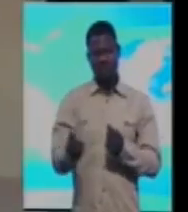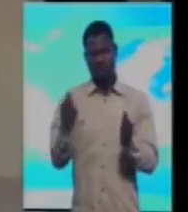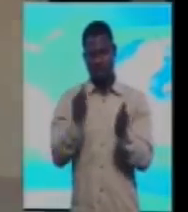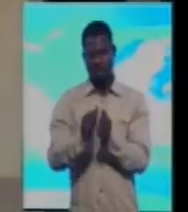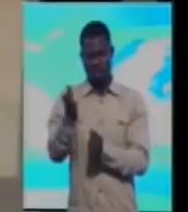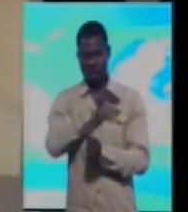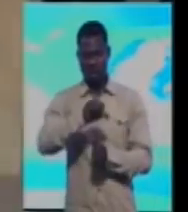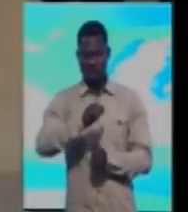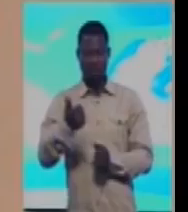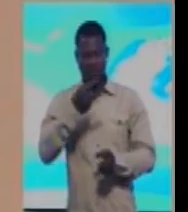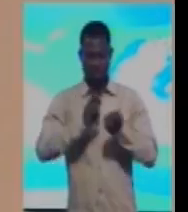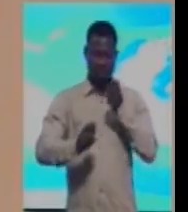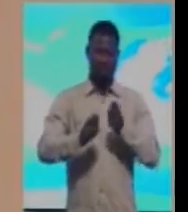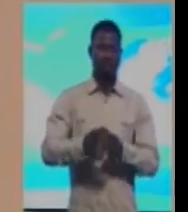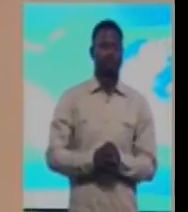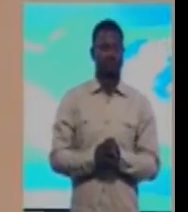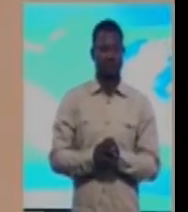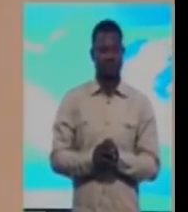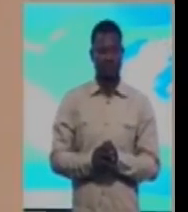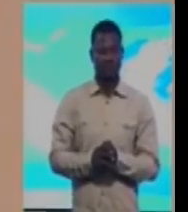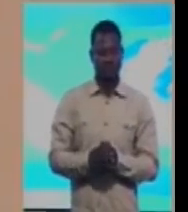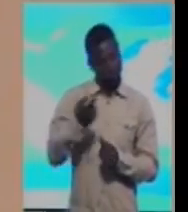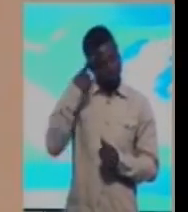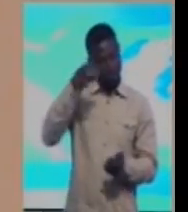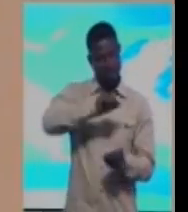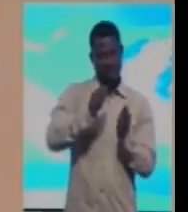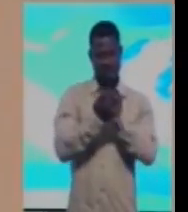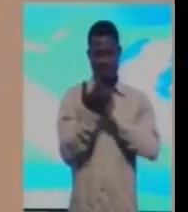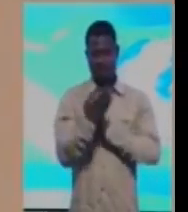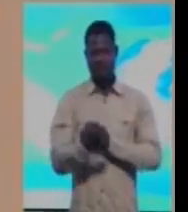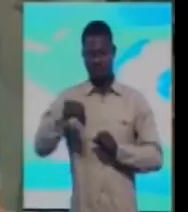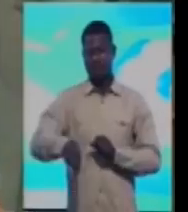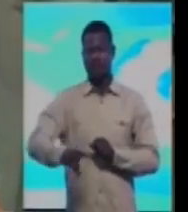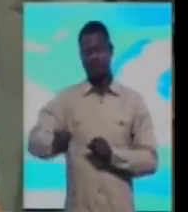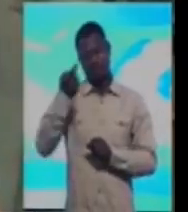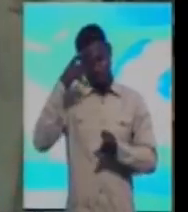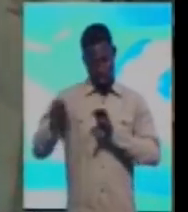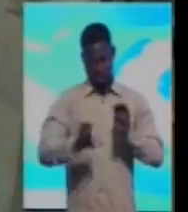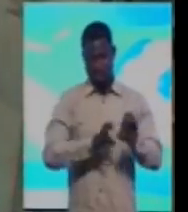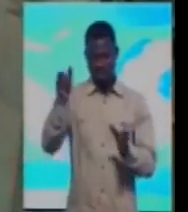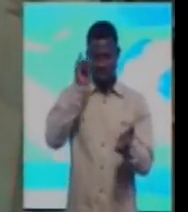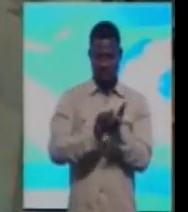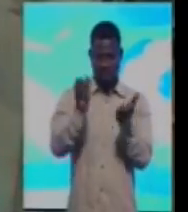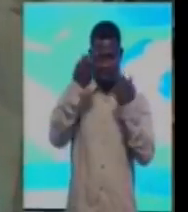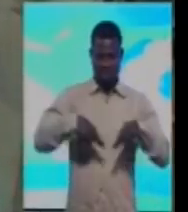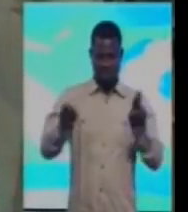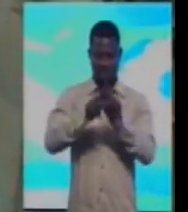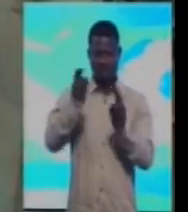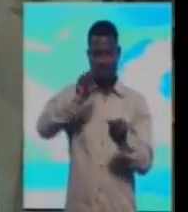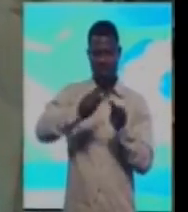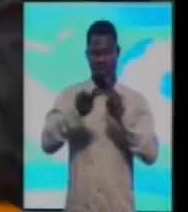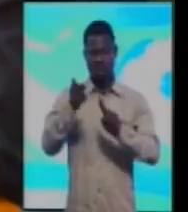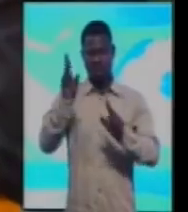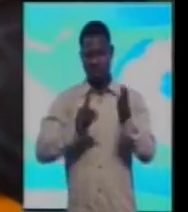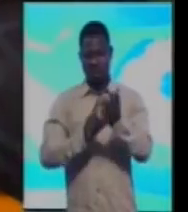corollaire de précarité. Et c'est justement pour inverser cette tendance que le gouvernement tient ici cette table ronde des partenaires au développement pour le